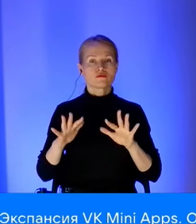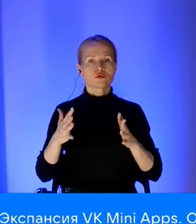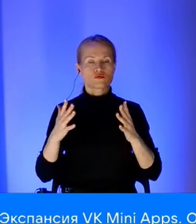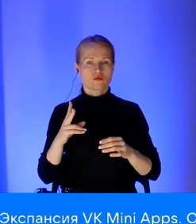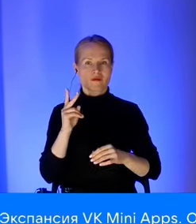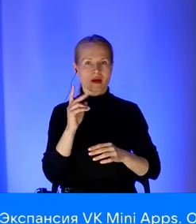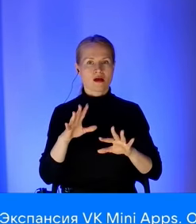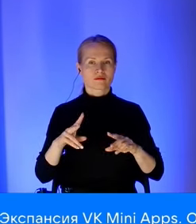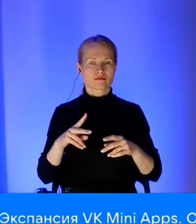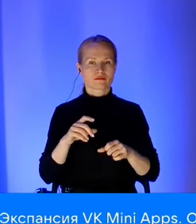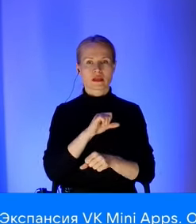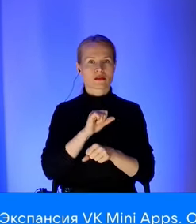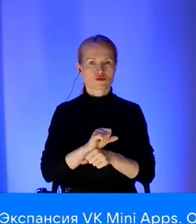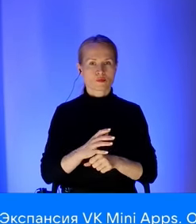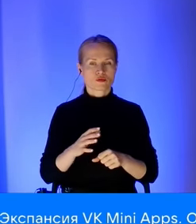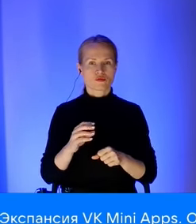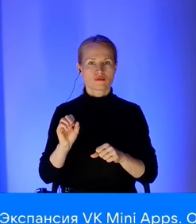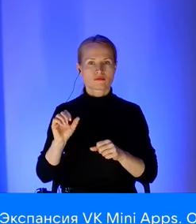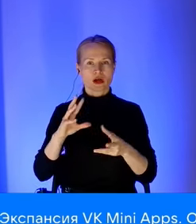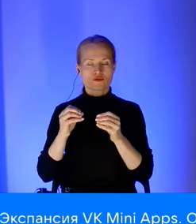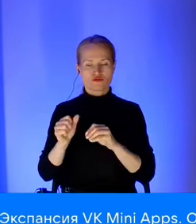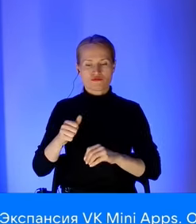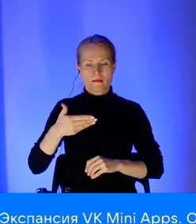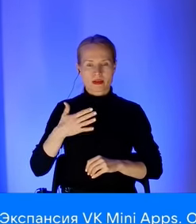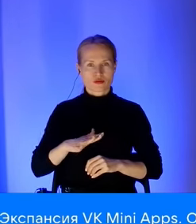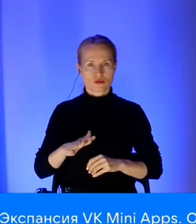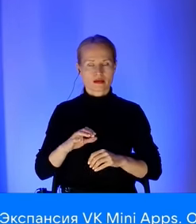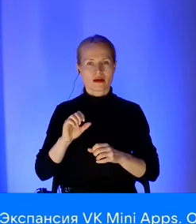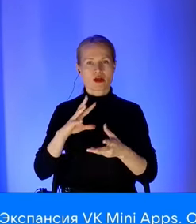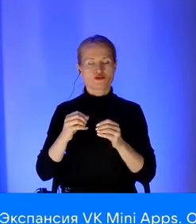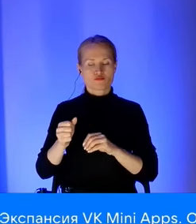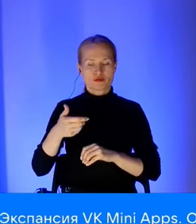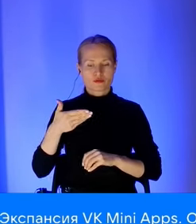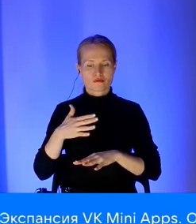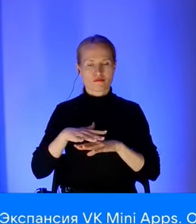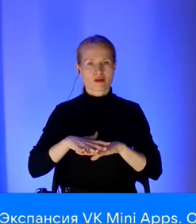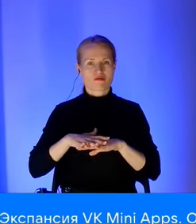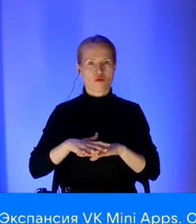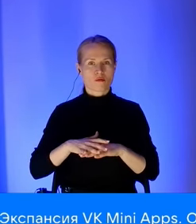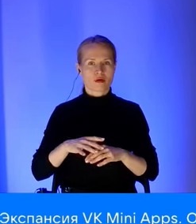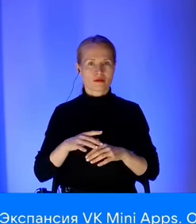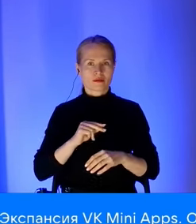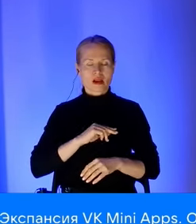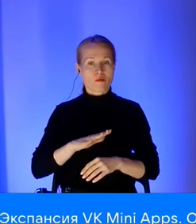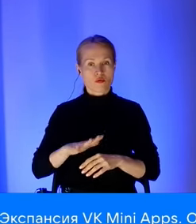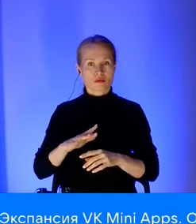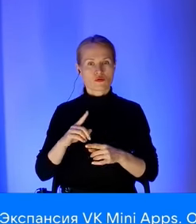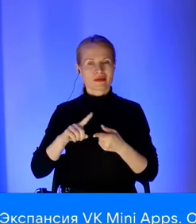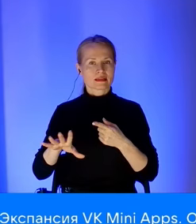доступны, то к нам не придет отчет, или отчет придет о том, что платформа не работает. Такой независимый наблюдатель в